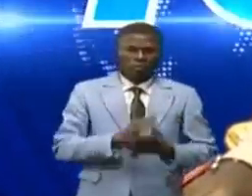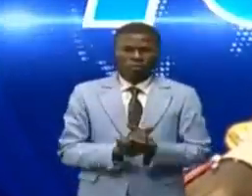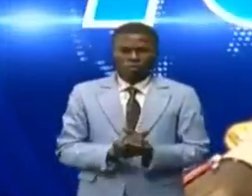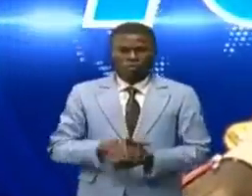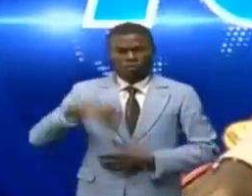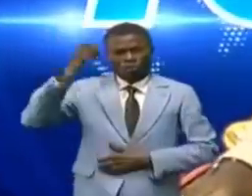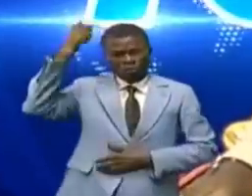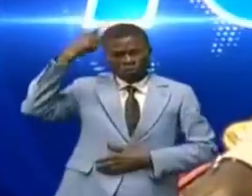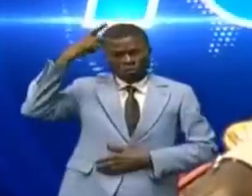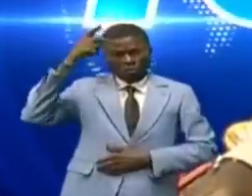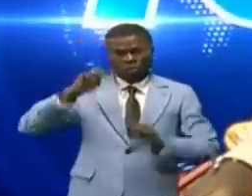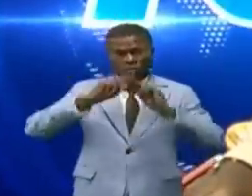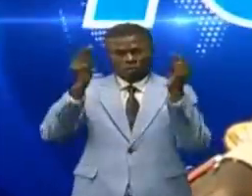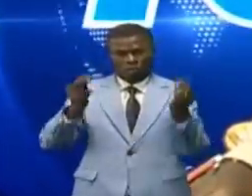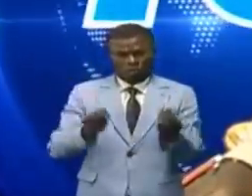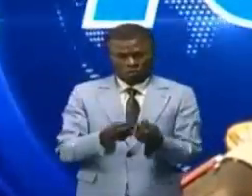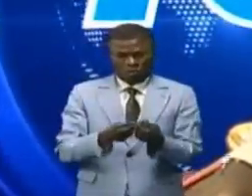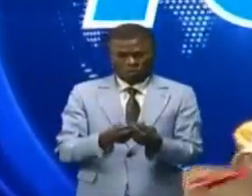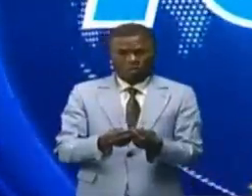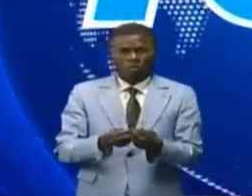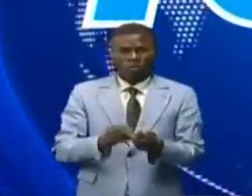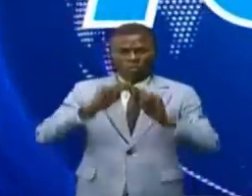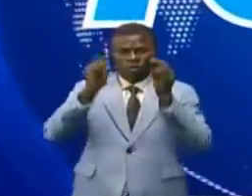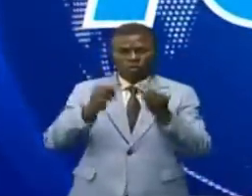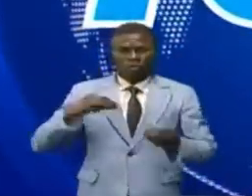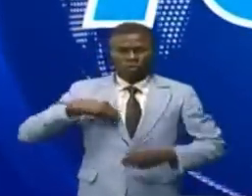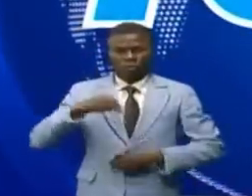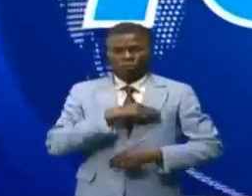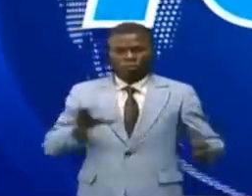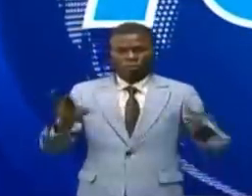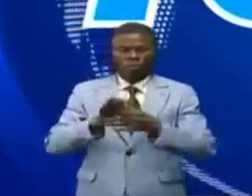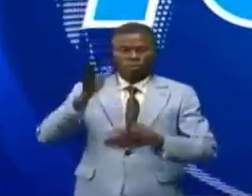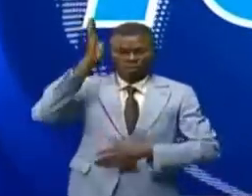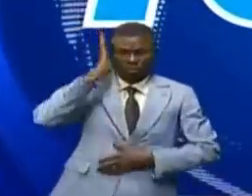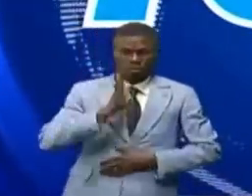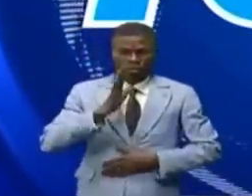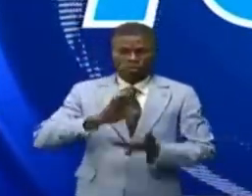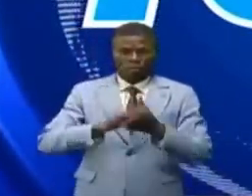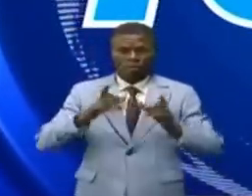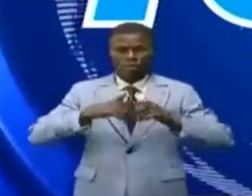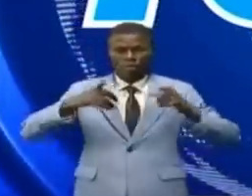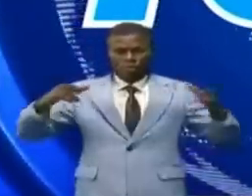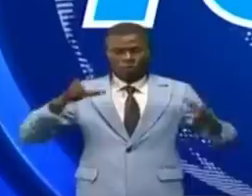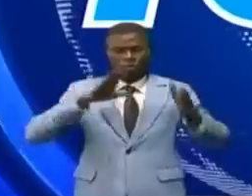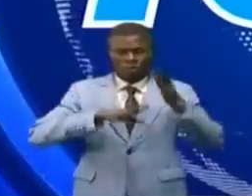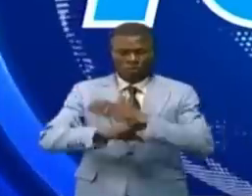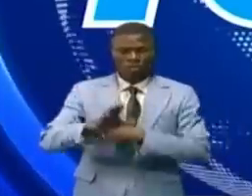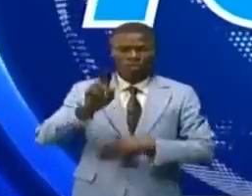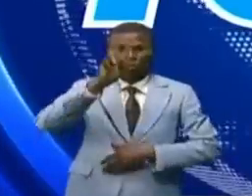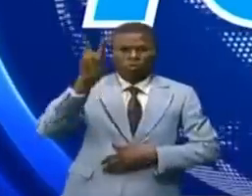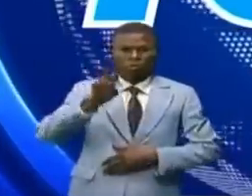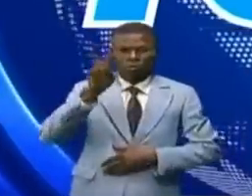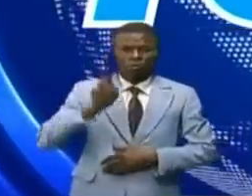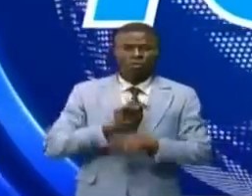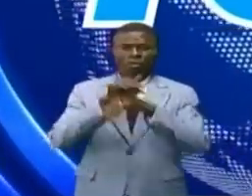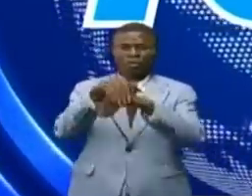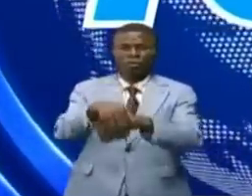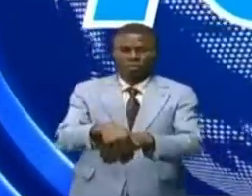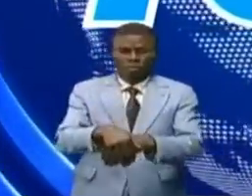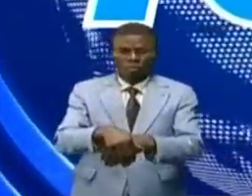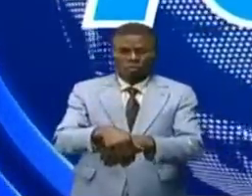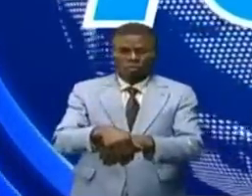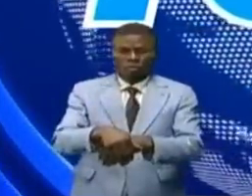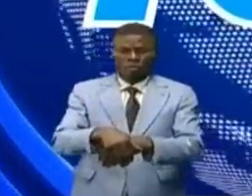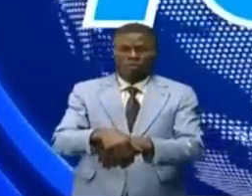politique et le parti apossème un parti membre de l'Union sacré s'agrandit il enrichissant encore ce vendredi des additions et des